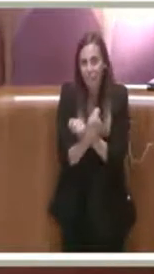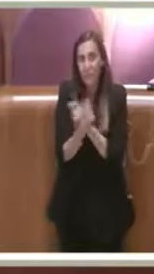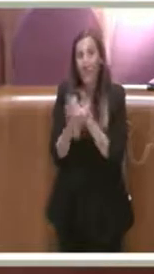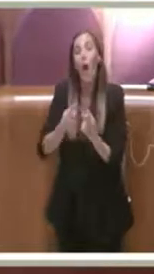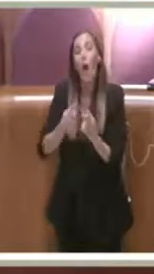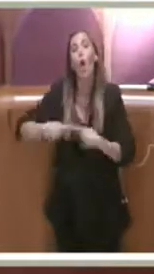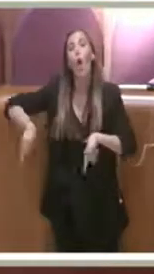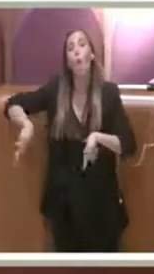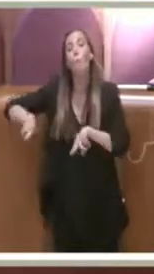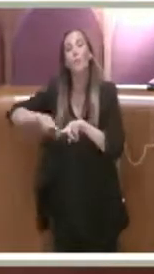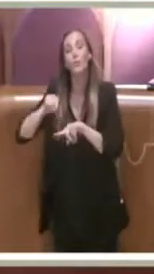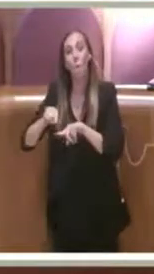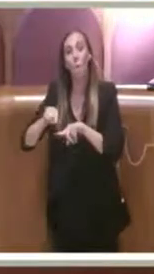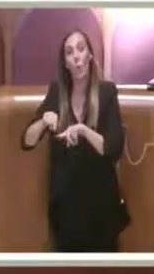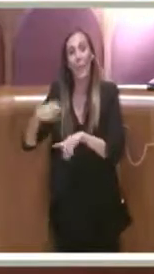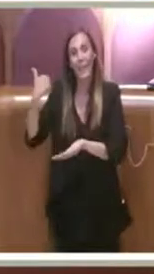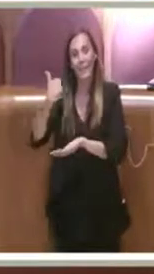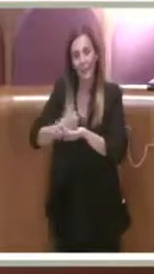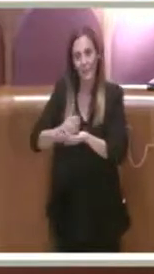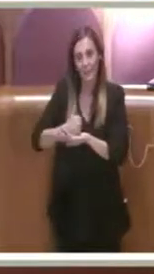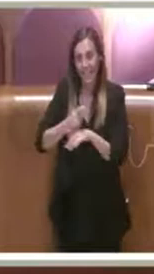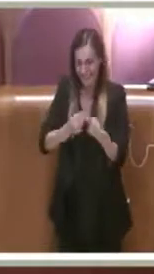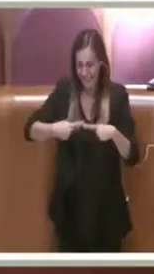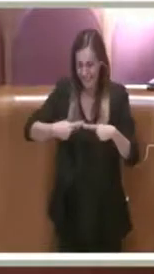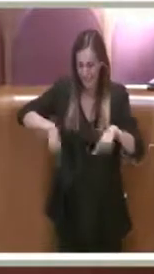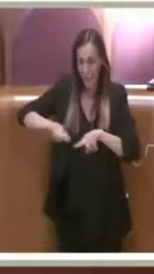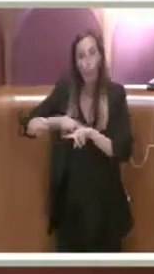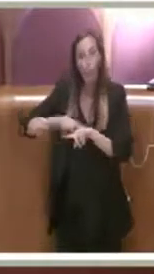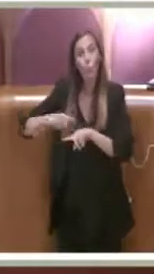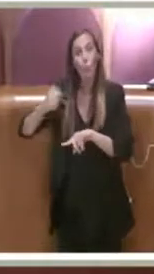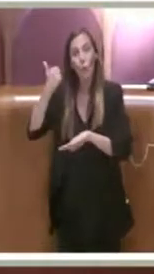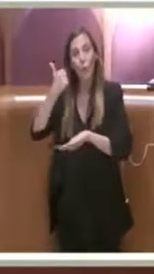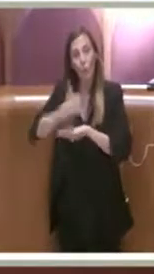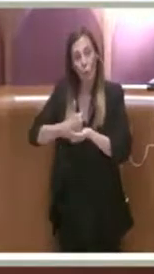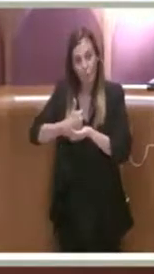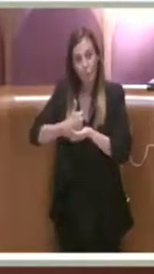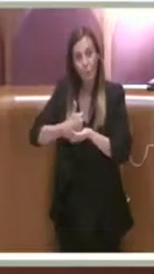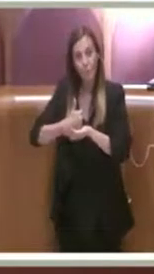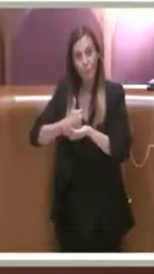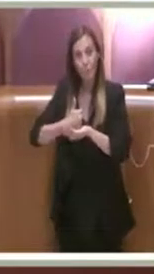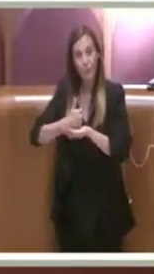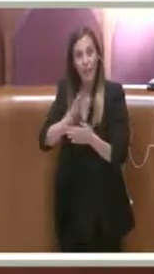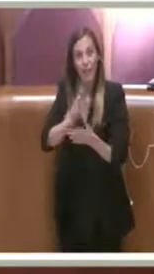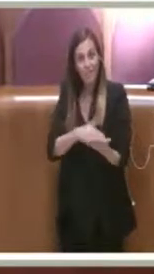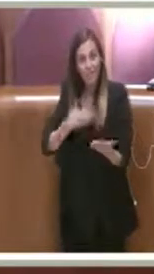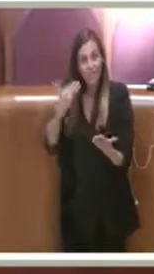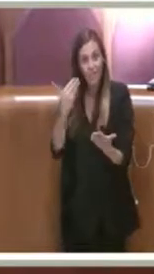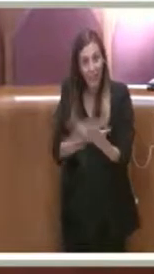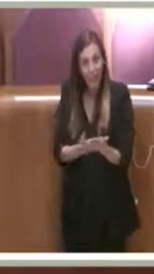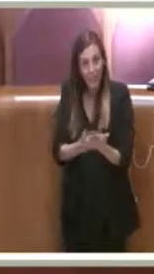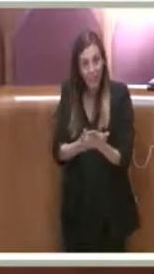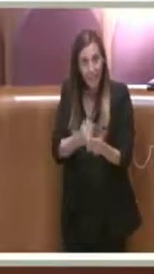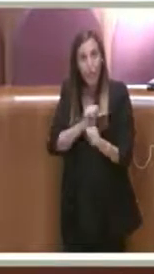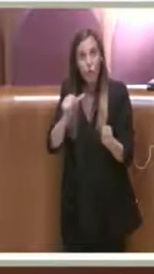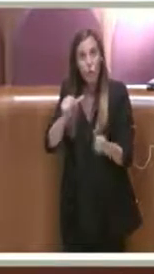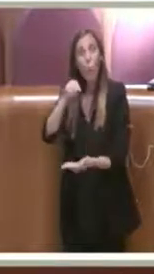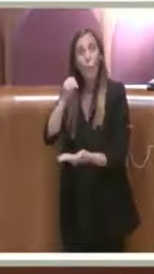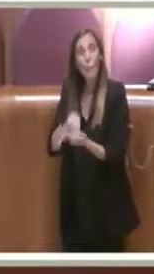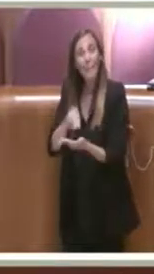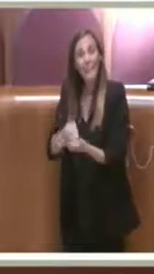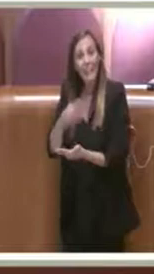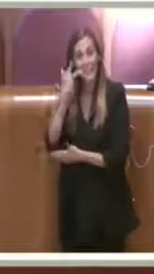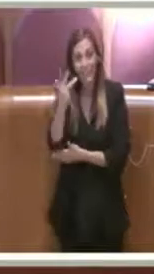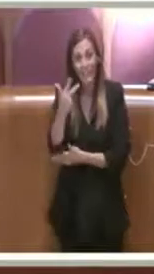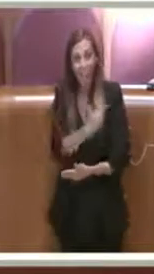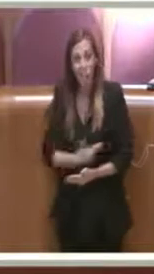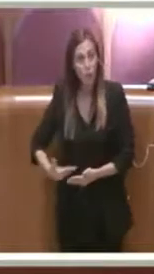commissioni capitoline. Le sedute delle commissioni capitoline saranno valide non più con la presenza di soli 3 consiglieri, ma